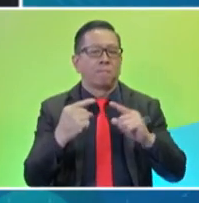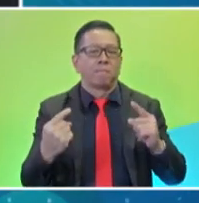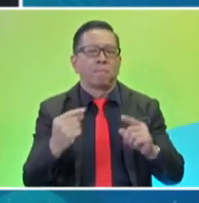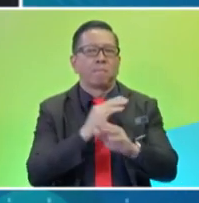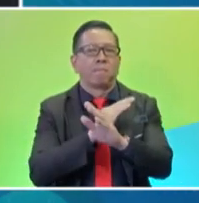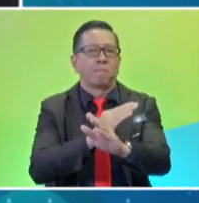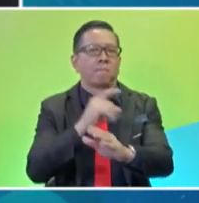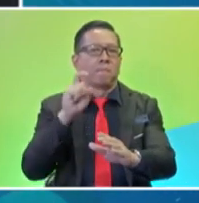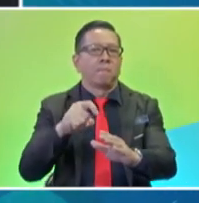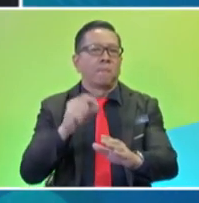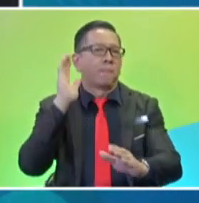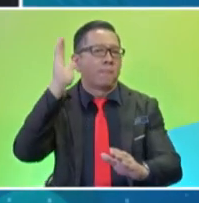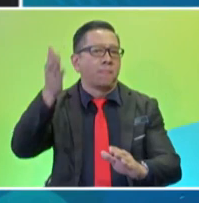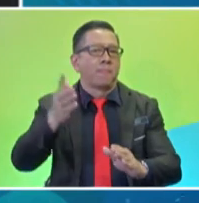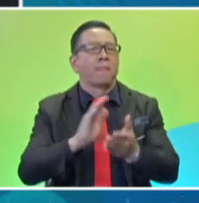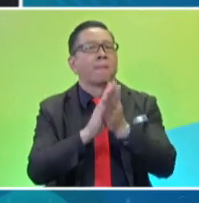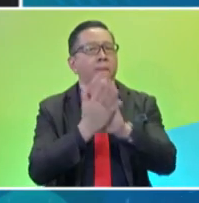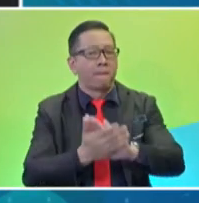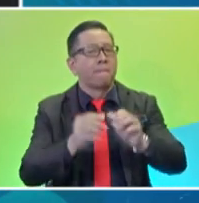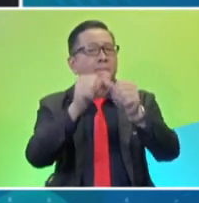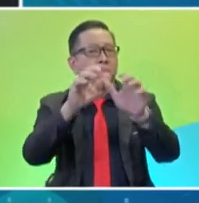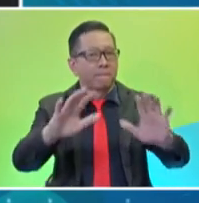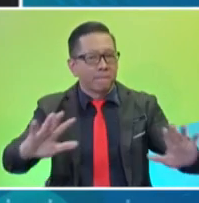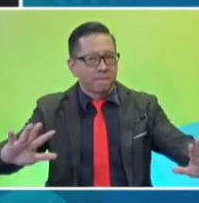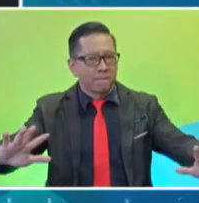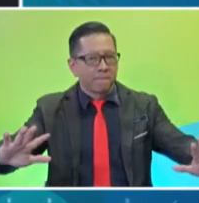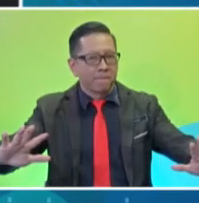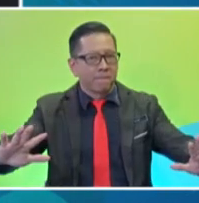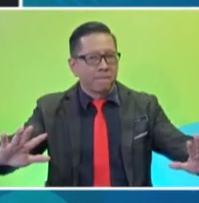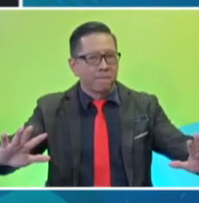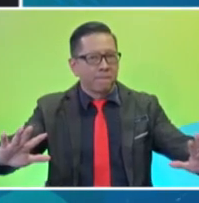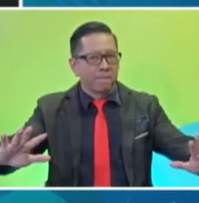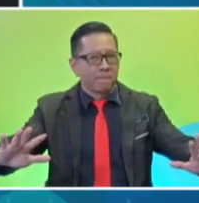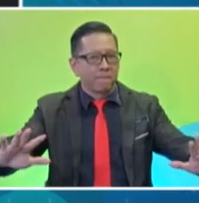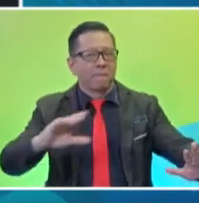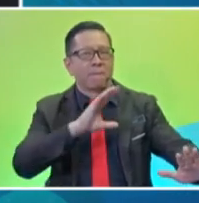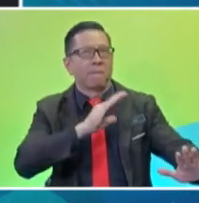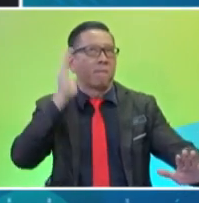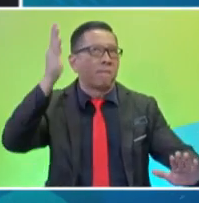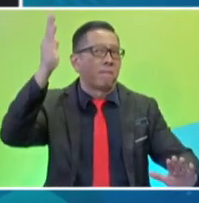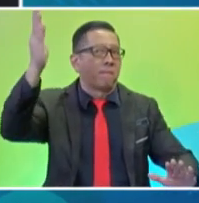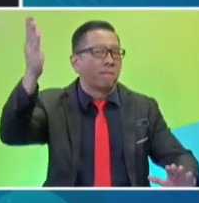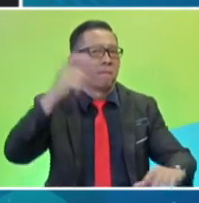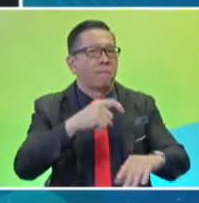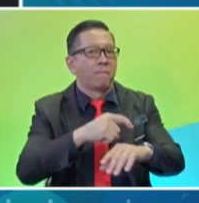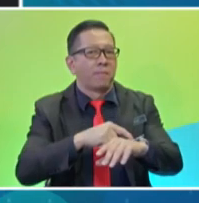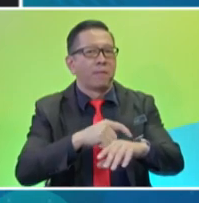kita akan lebih aman pada zaman yang akan datang